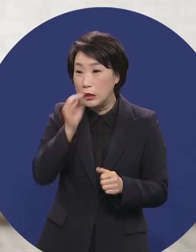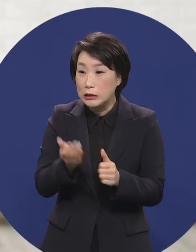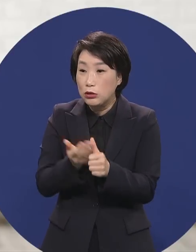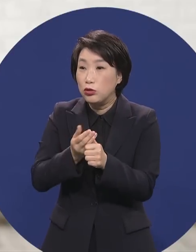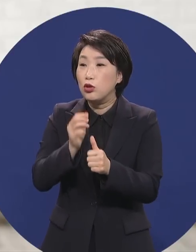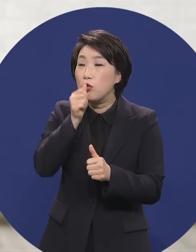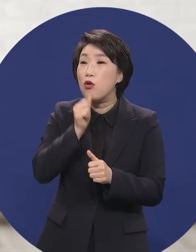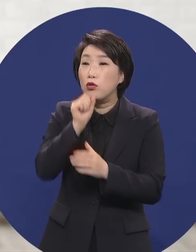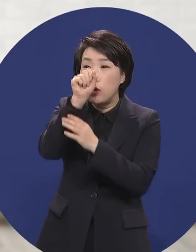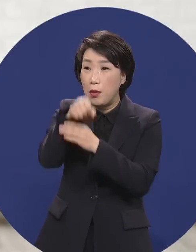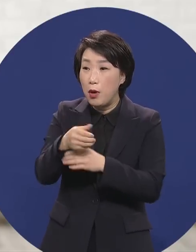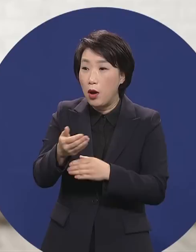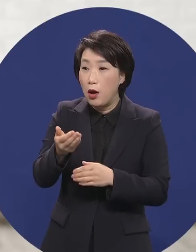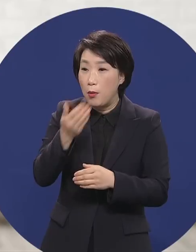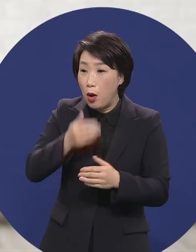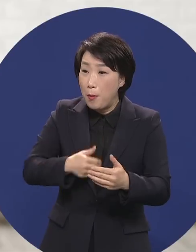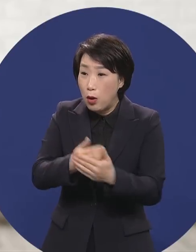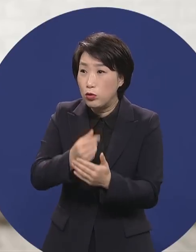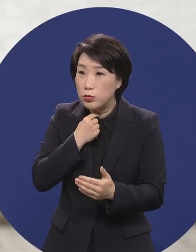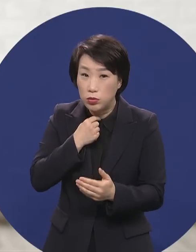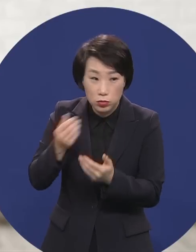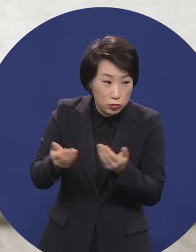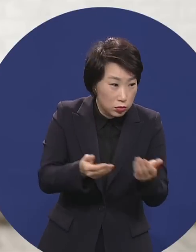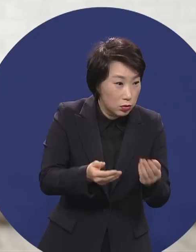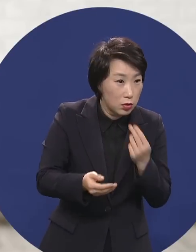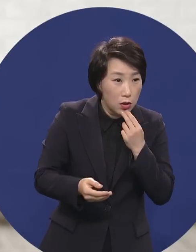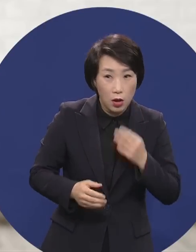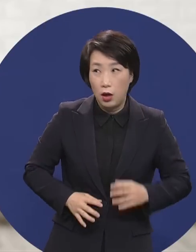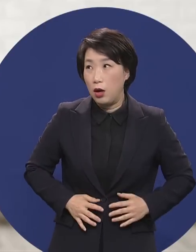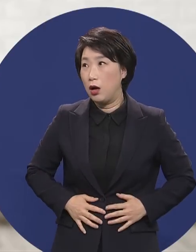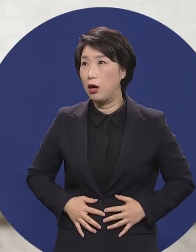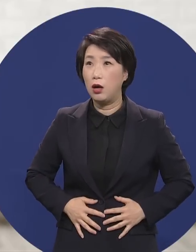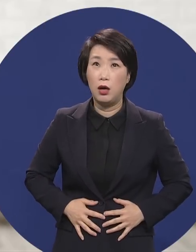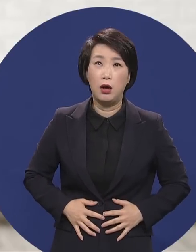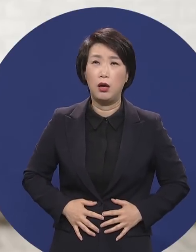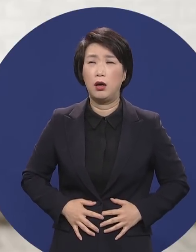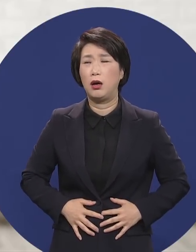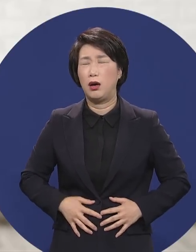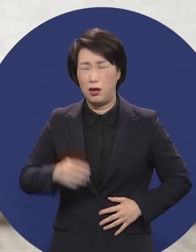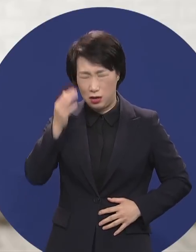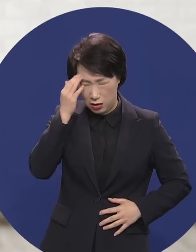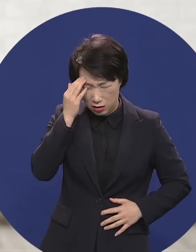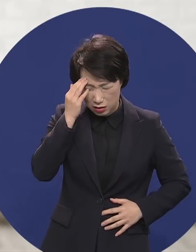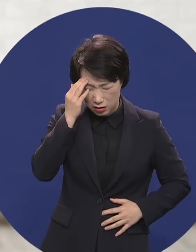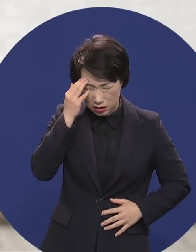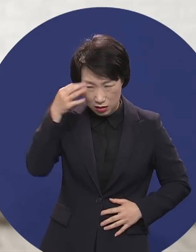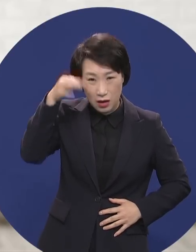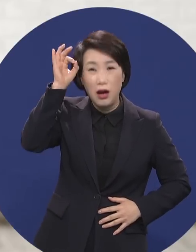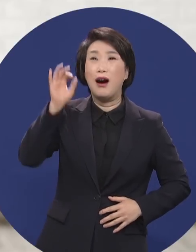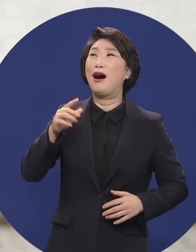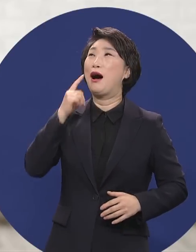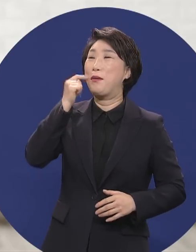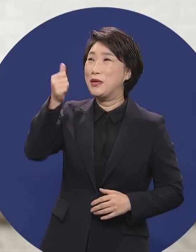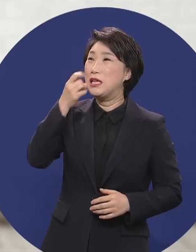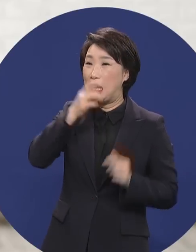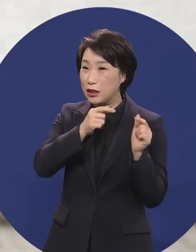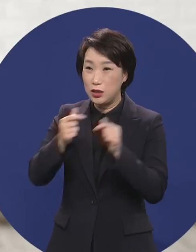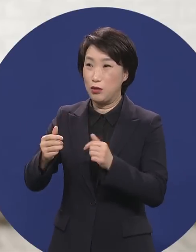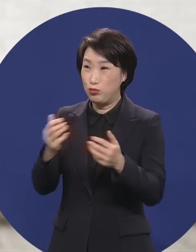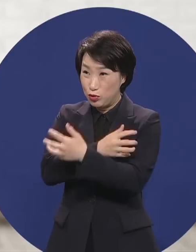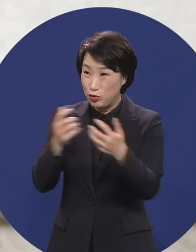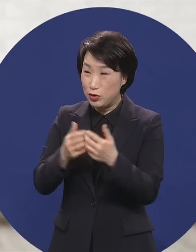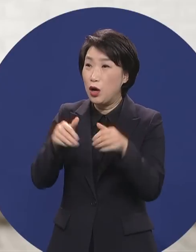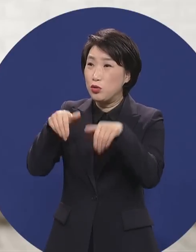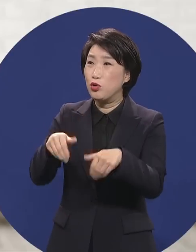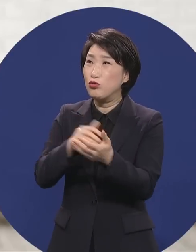채우고자 하되 주는 자가 없는지라. 이에 스스로 돌이켜 가로되 내 아버지에게는 양식이 풍족한 품꾼이